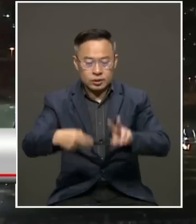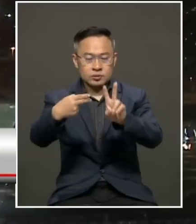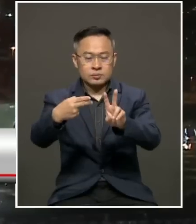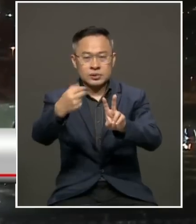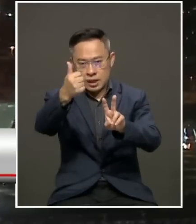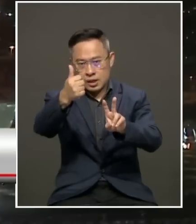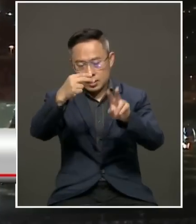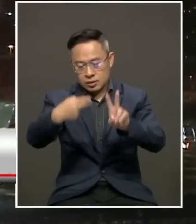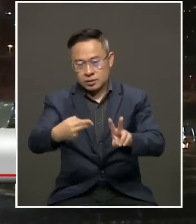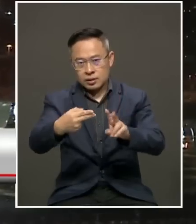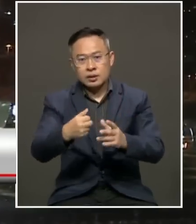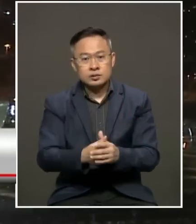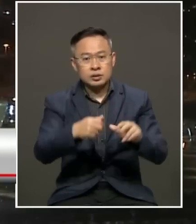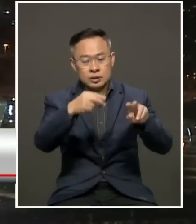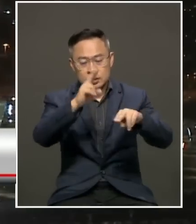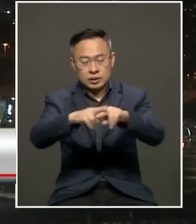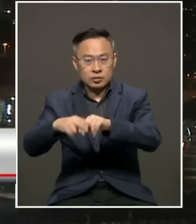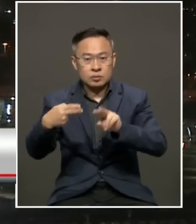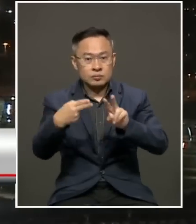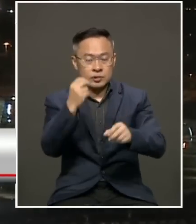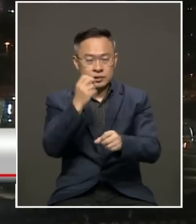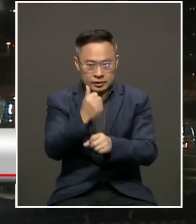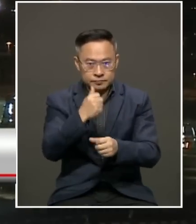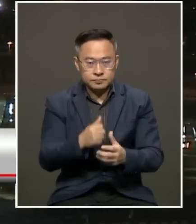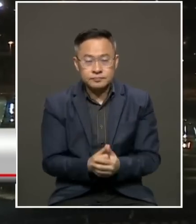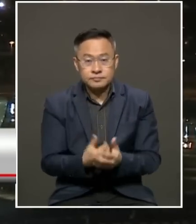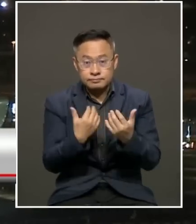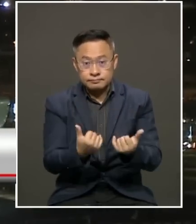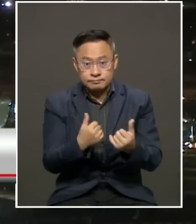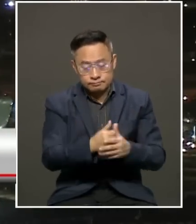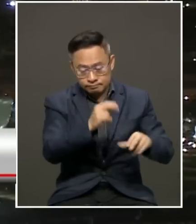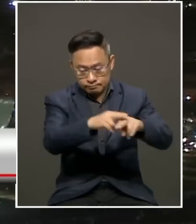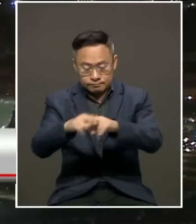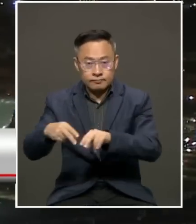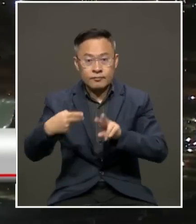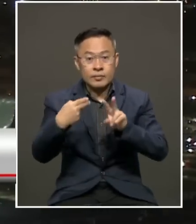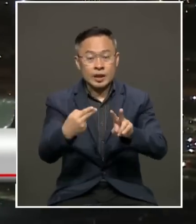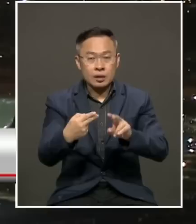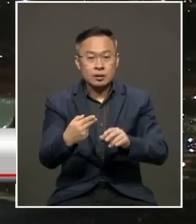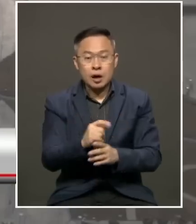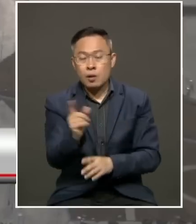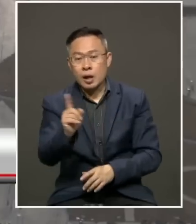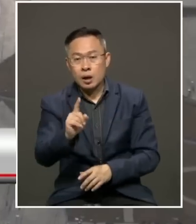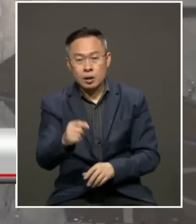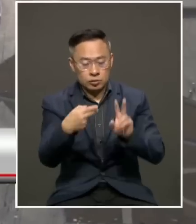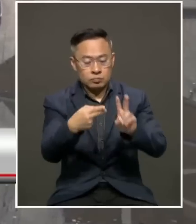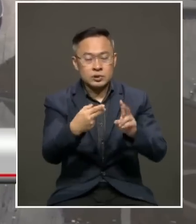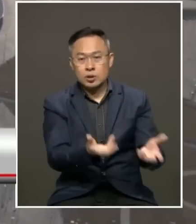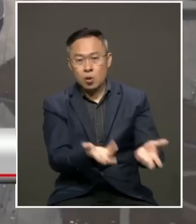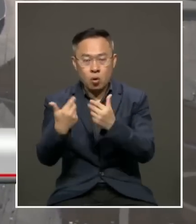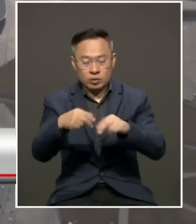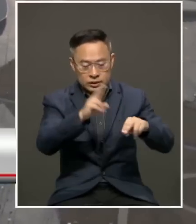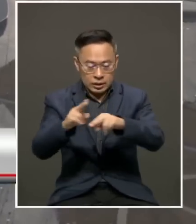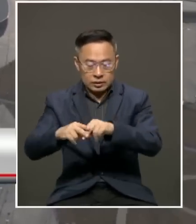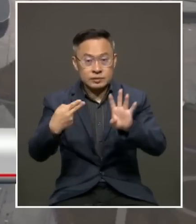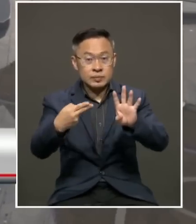ที่นั่งโดย 20,000ที่นั่งที่เอาออกไปนะคะทางกาต้าเขาก็วางแผนไว้แล้วด้วยนะว่าเขาจะเอา 20,000ที่นั่งที่เอาออกไปเนี่ย